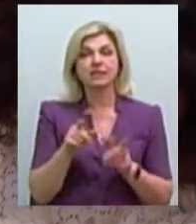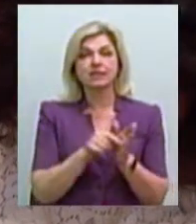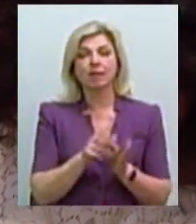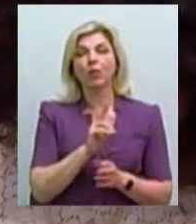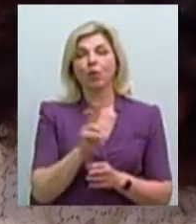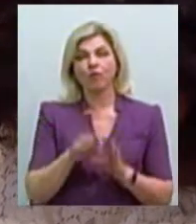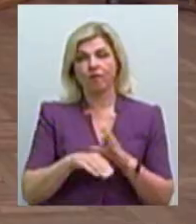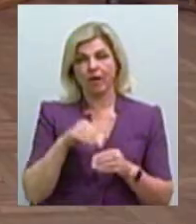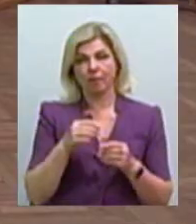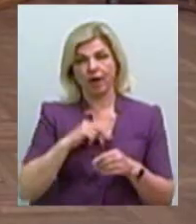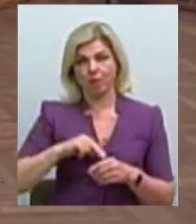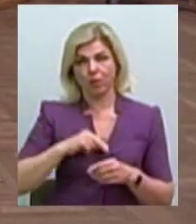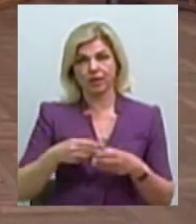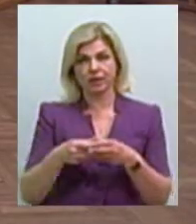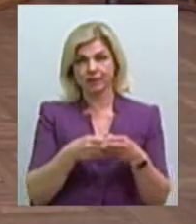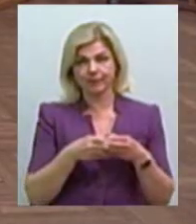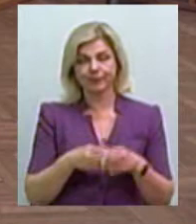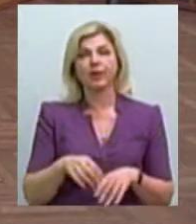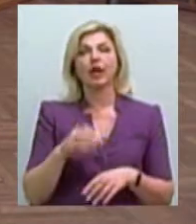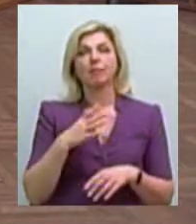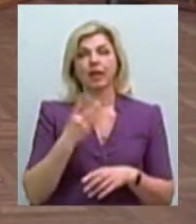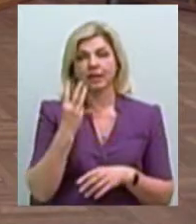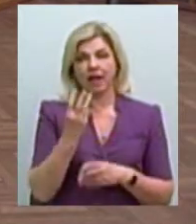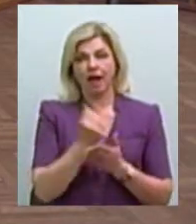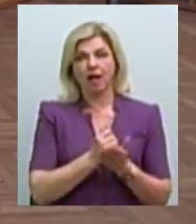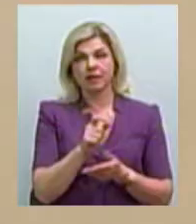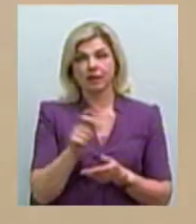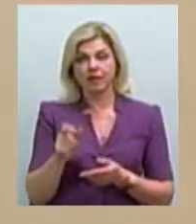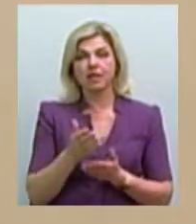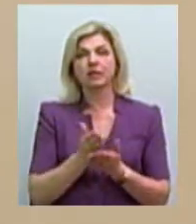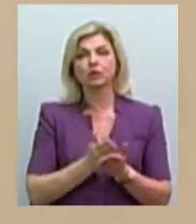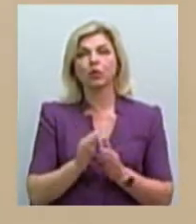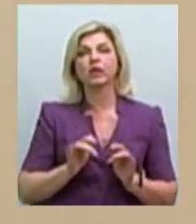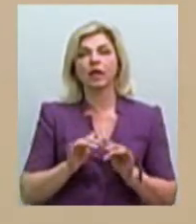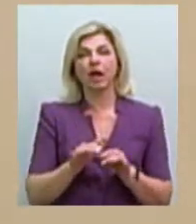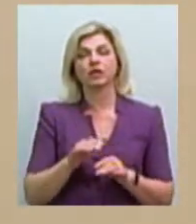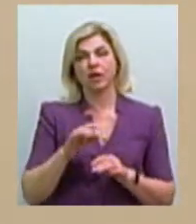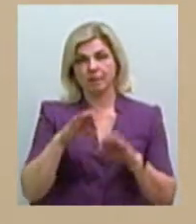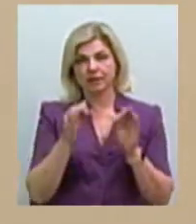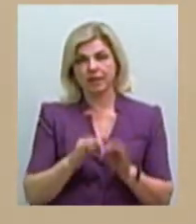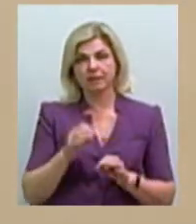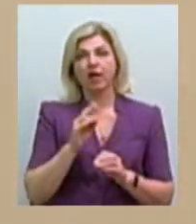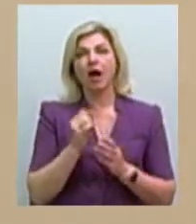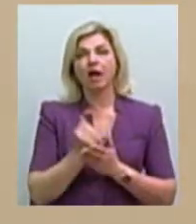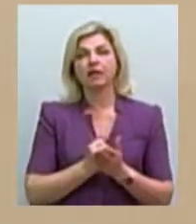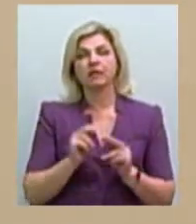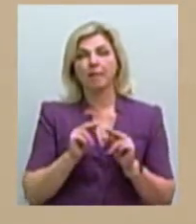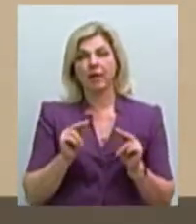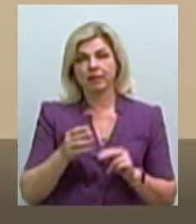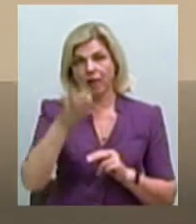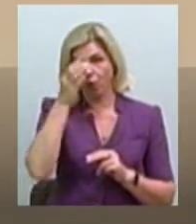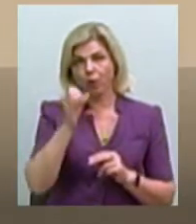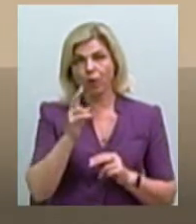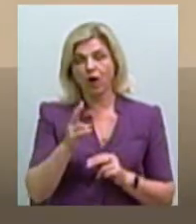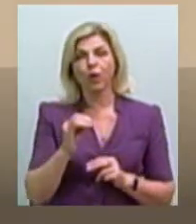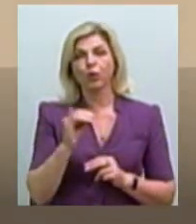працівники закладу. Висунулися 3 кандидатів. Заслужений діяч мистецтв України, кандидат педагогічних наук Юрій Шевченко. Хочу